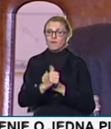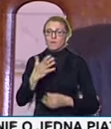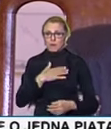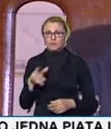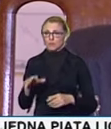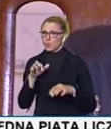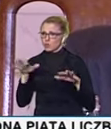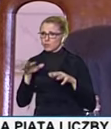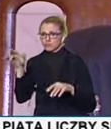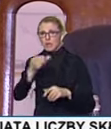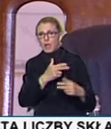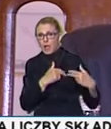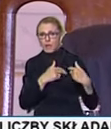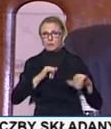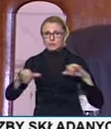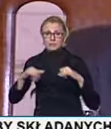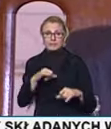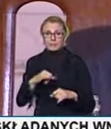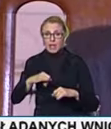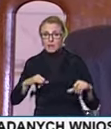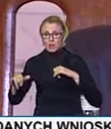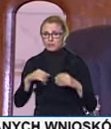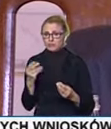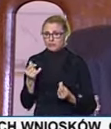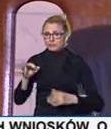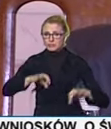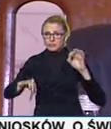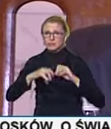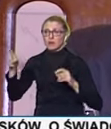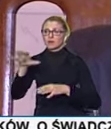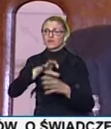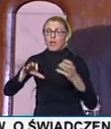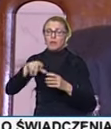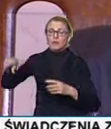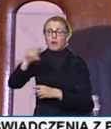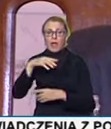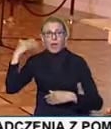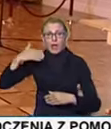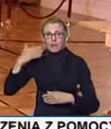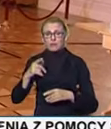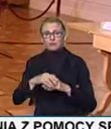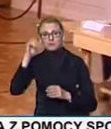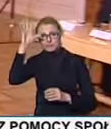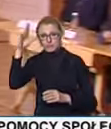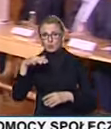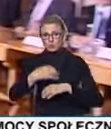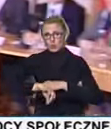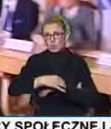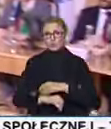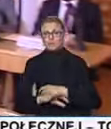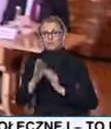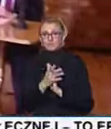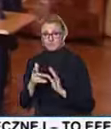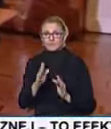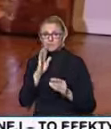licznych środowisk, administracji rządowej, samorządowej, biznesu i świata akademickiego, naukowcami i studentami. Przygotowania do Expo